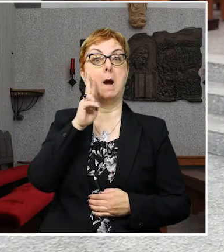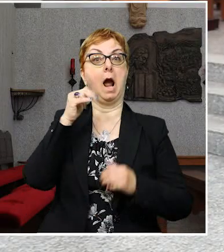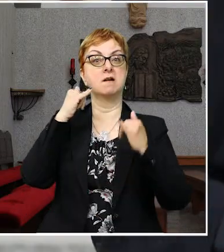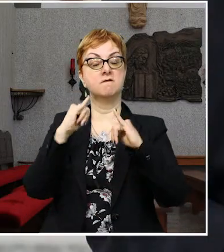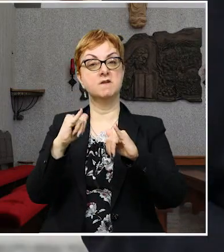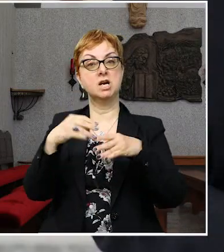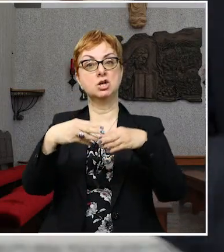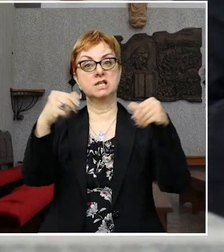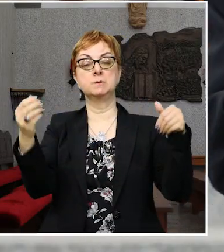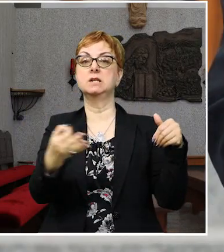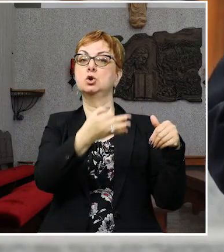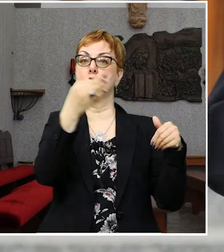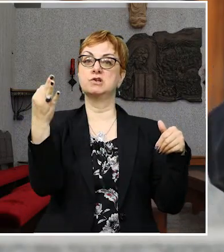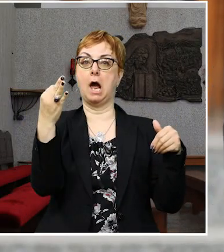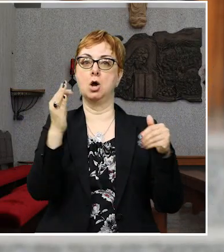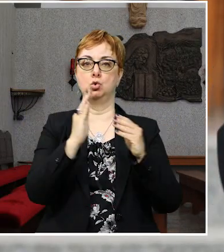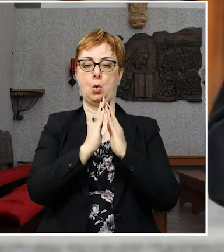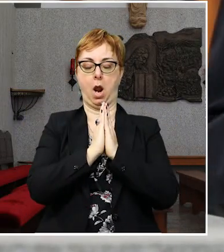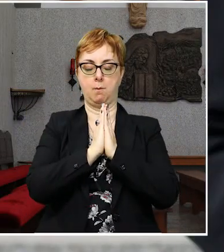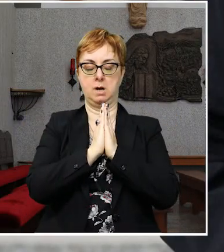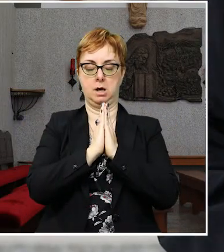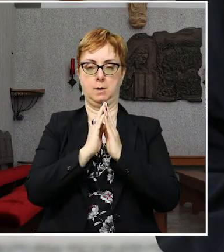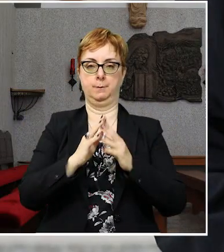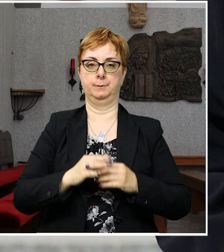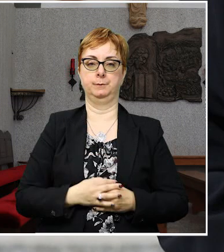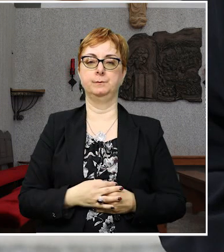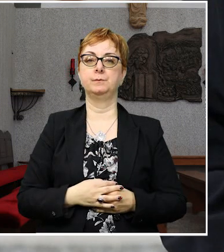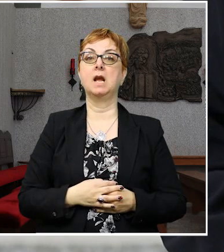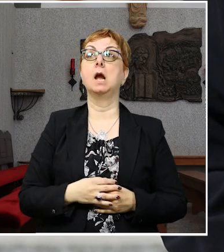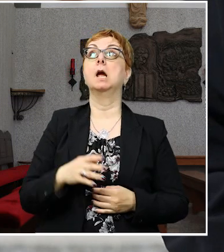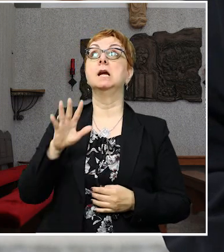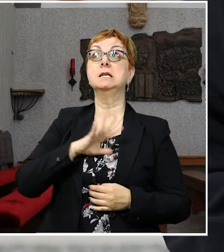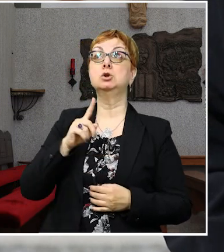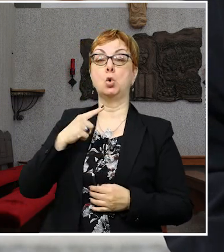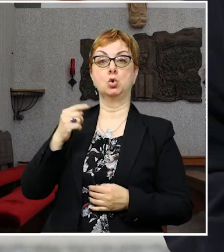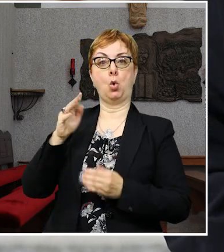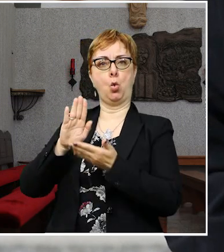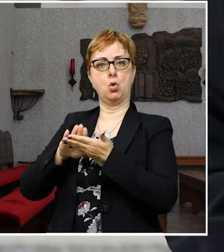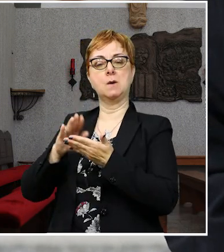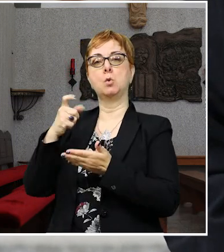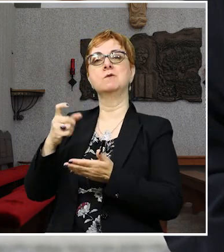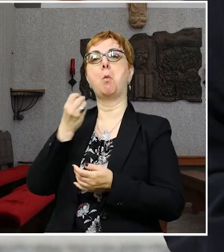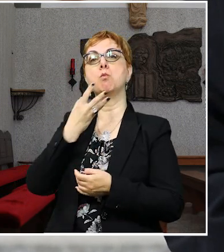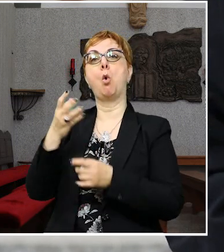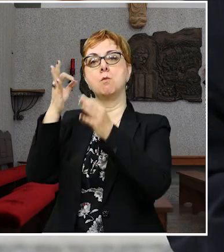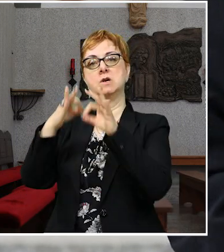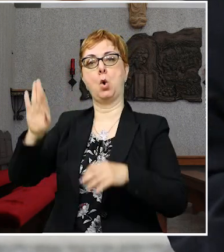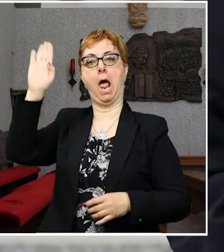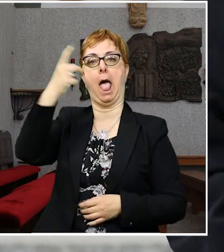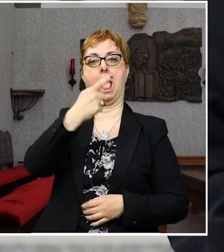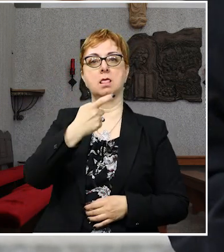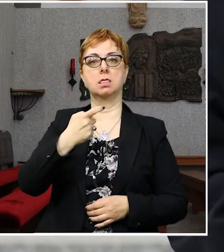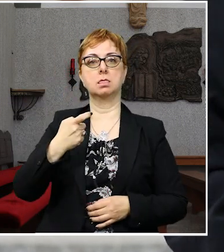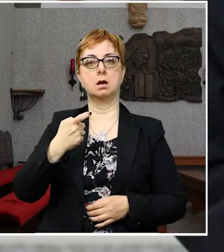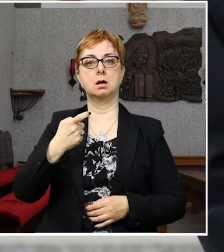Nel nome del Padre, del Figlio e dello Spirito Santo. Amen. Lodiamo il Signore perché è buono e eterna